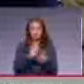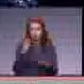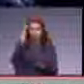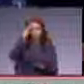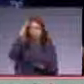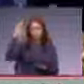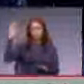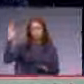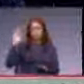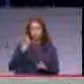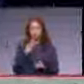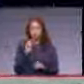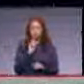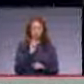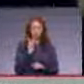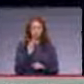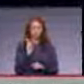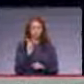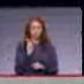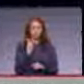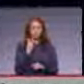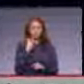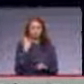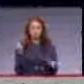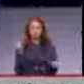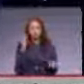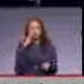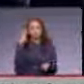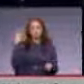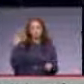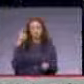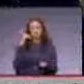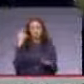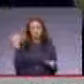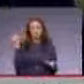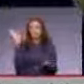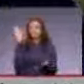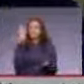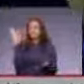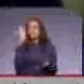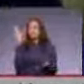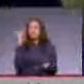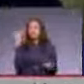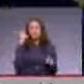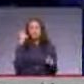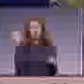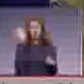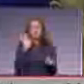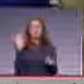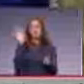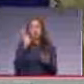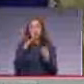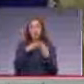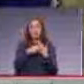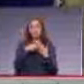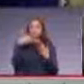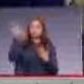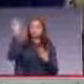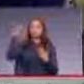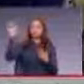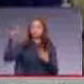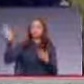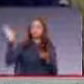حاجه؟ ما فيش، انا ما مش عارفاهم فين، انا عايزه اعرفهم فين كل واحد خد مراته وراح في سكة.